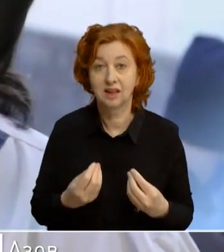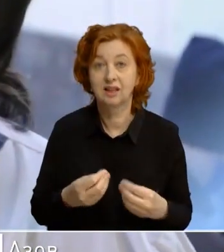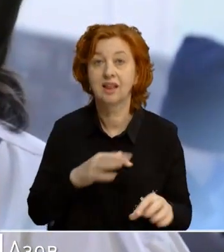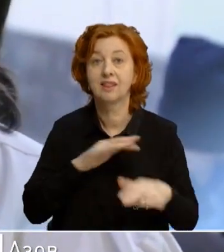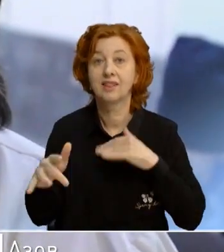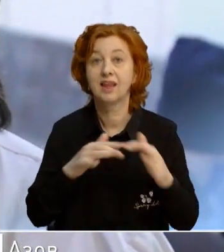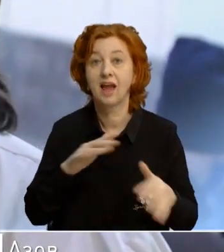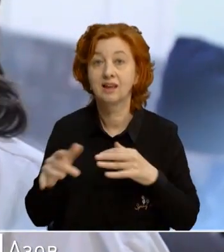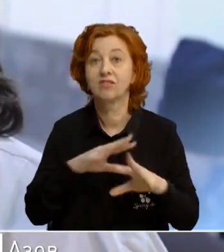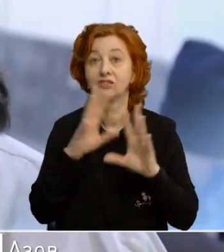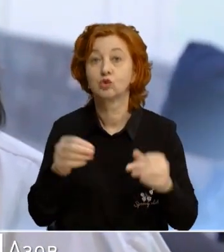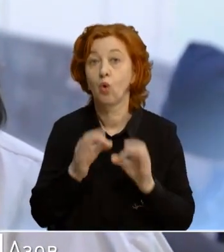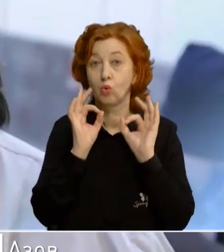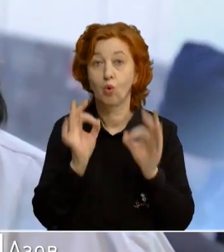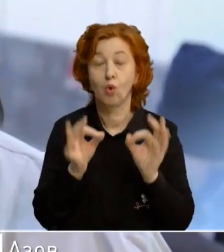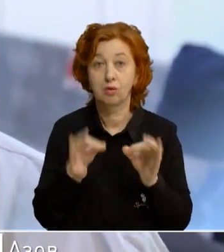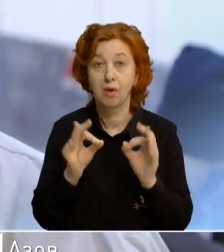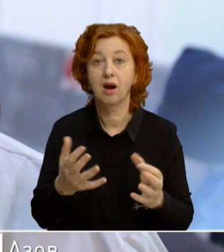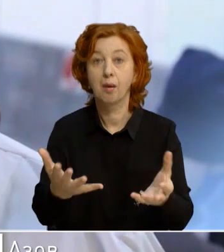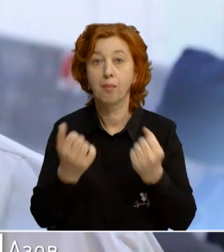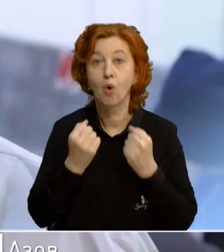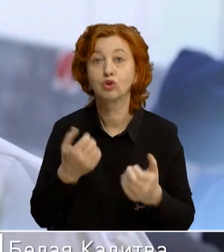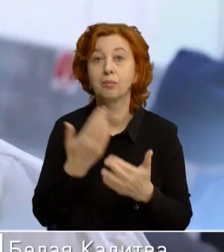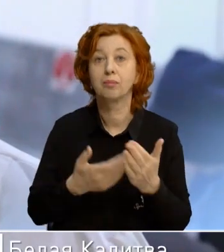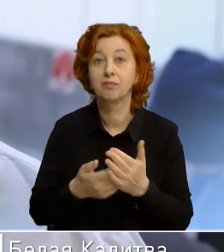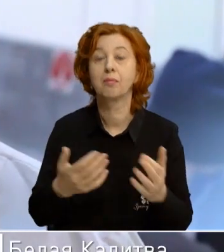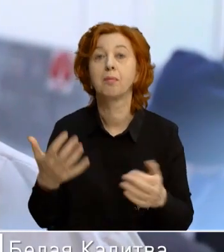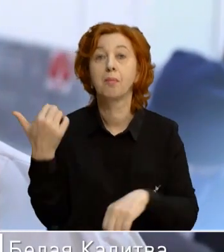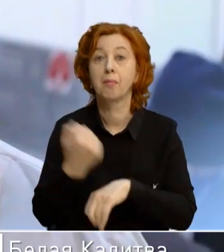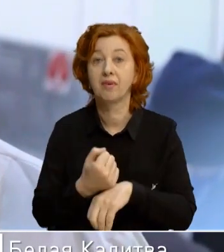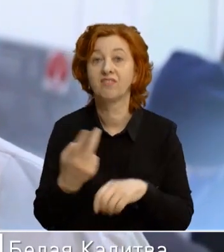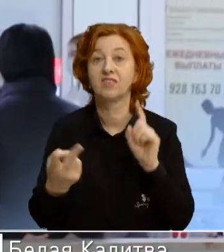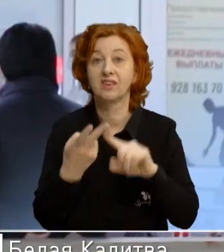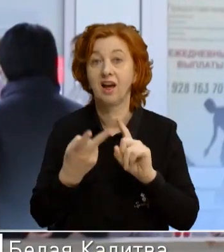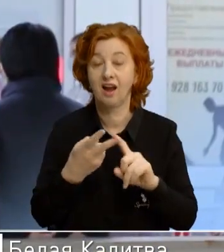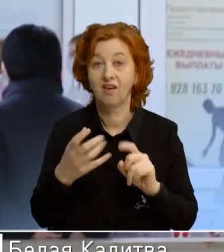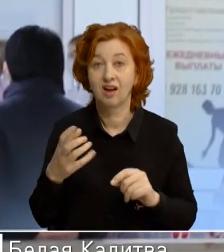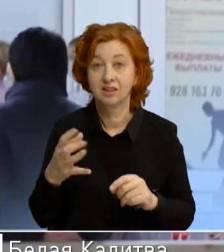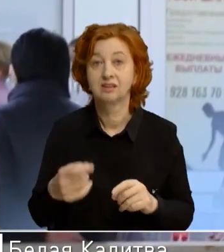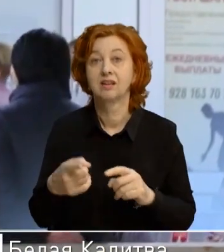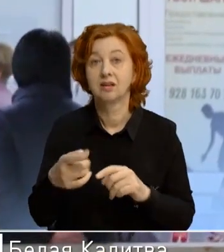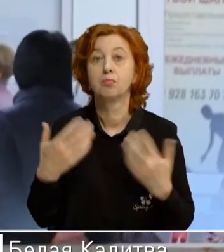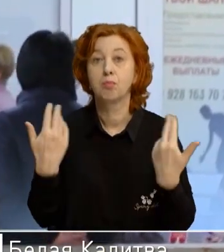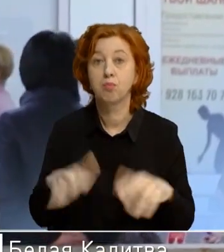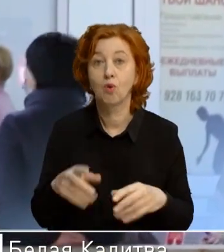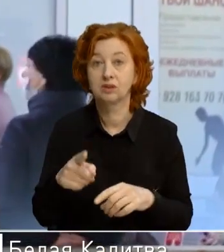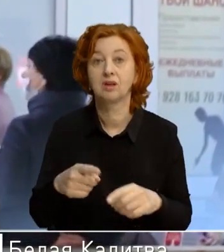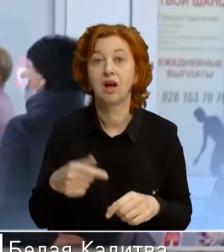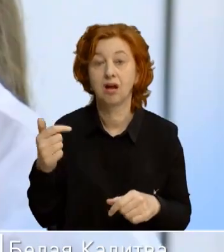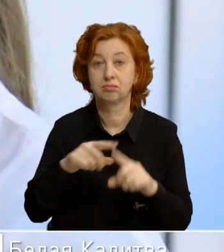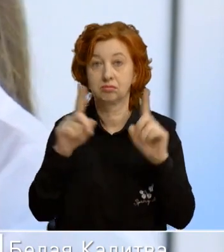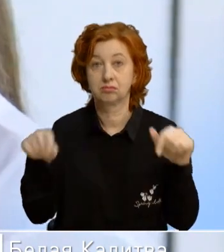если прошло все нормально и противопоказаний никаких нет, прививается второй дозой вакцины. Работу пунктов обеспечивают